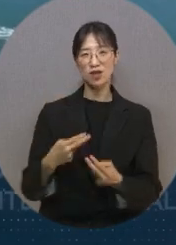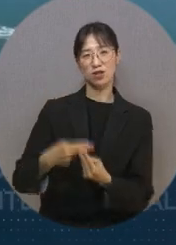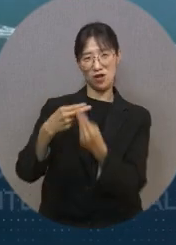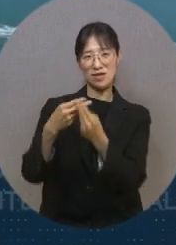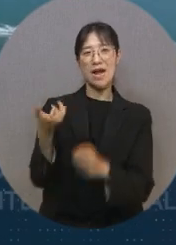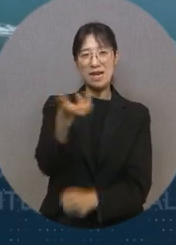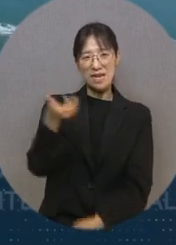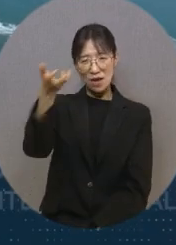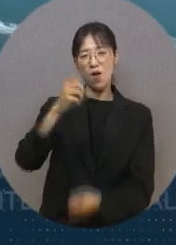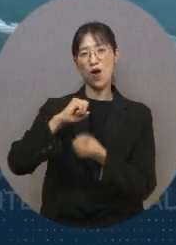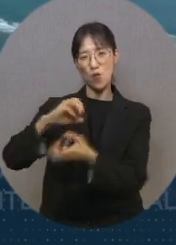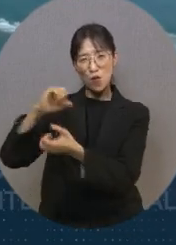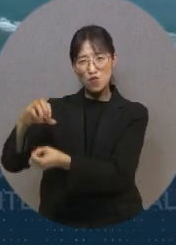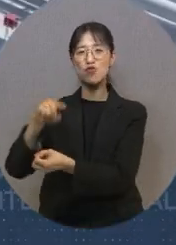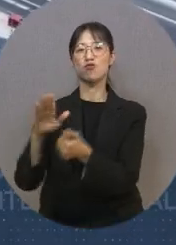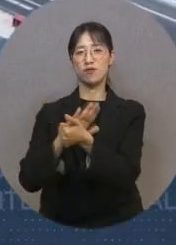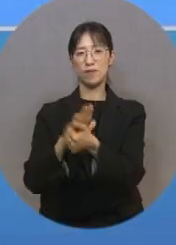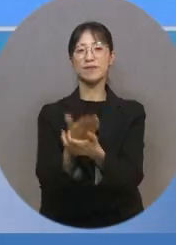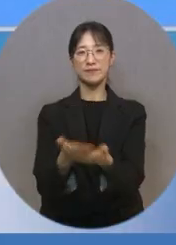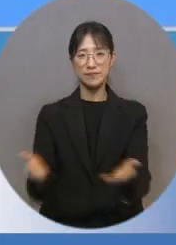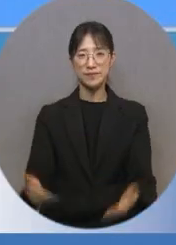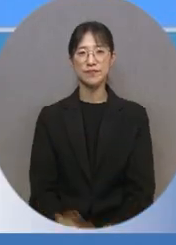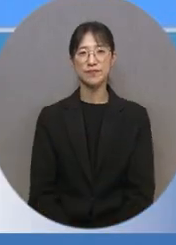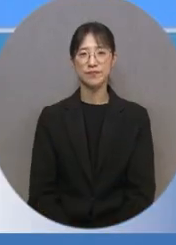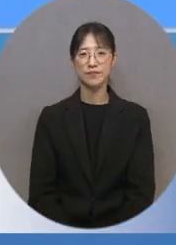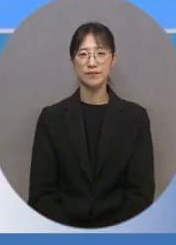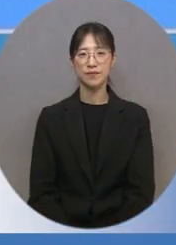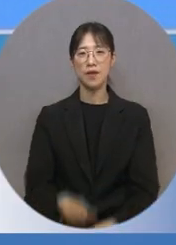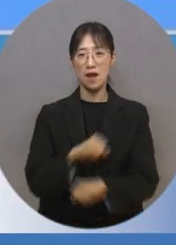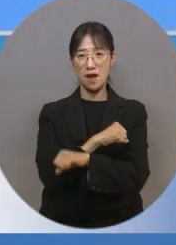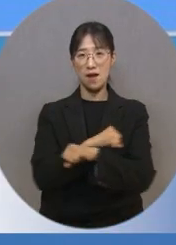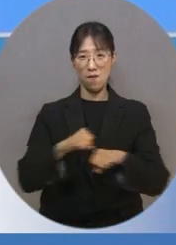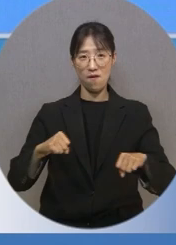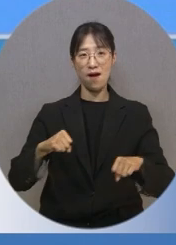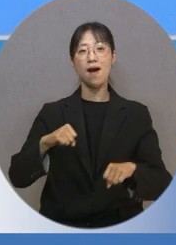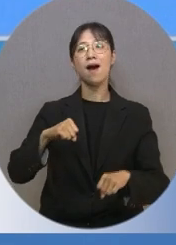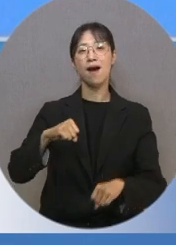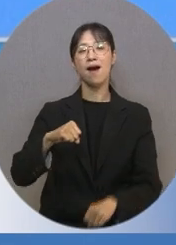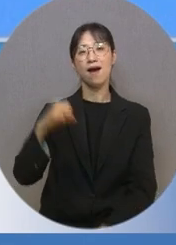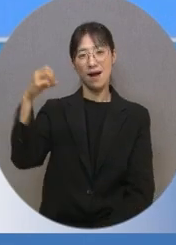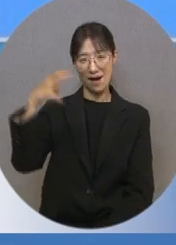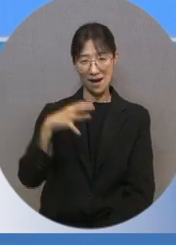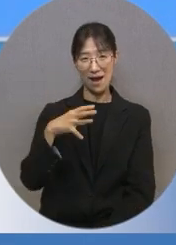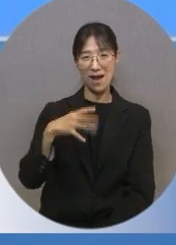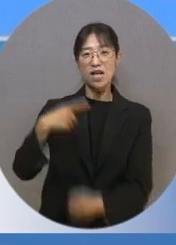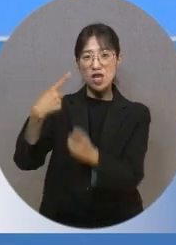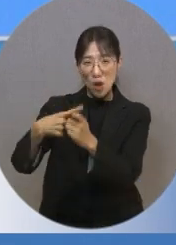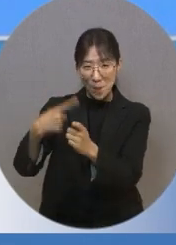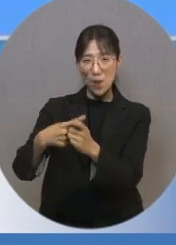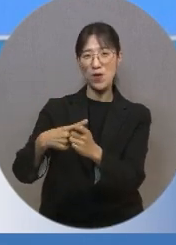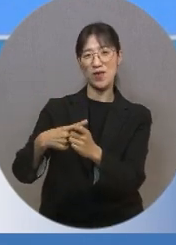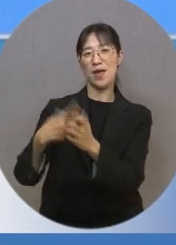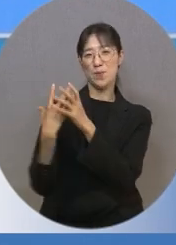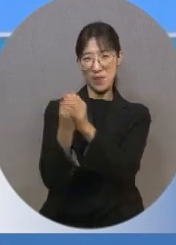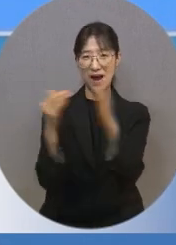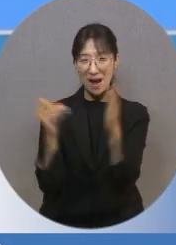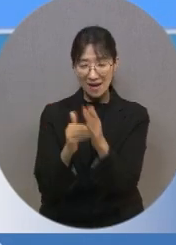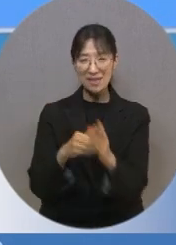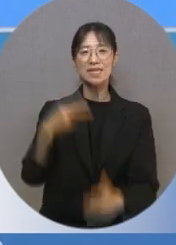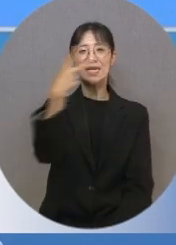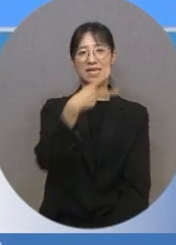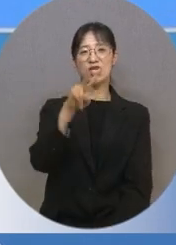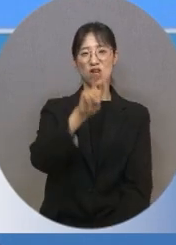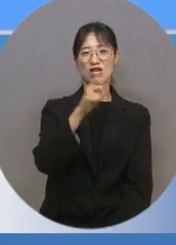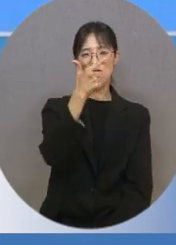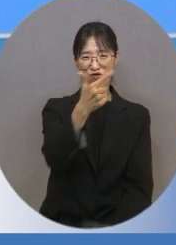송출하는 종합 서비스를 제공합니다. 광양 제1터미널 종합 준공을 넘어 2026년 준공을